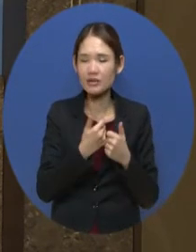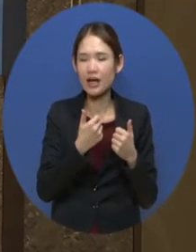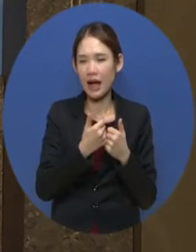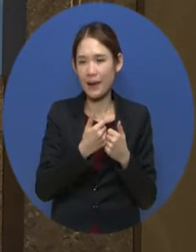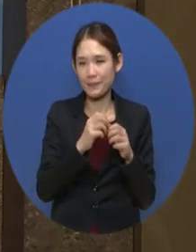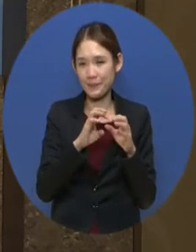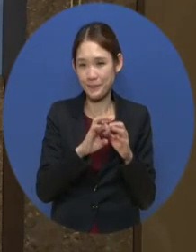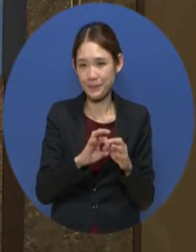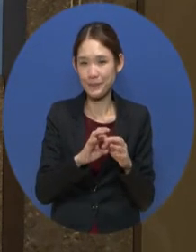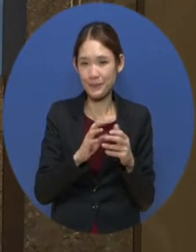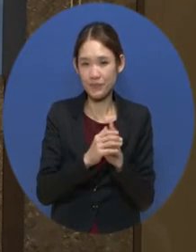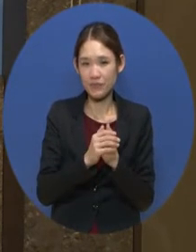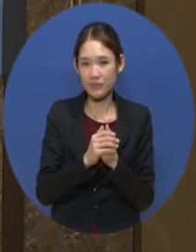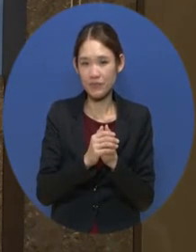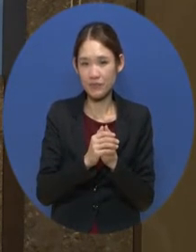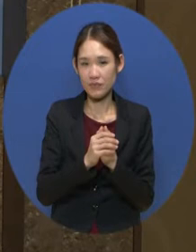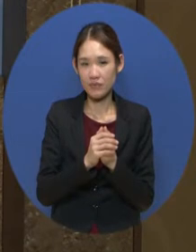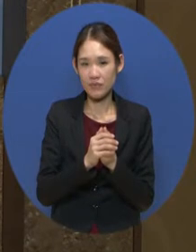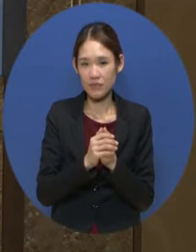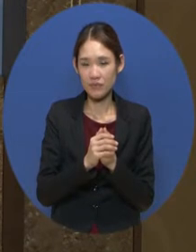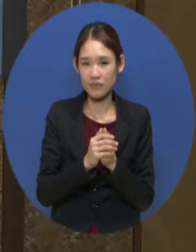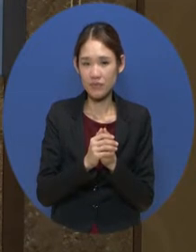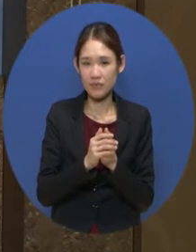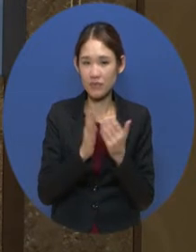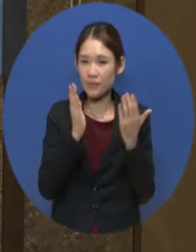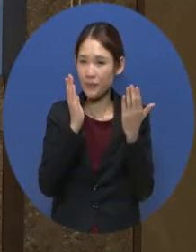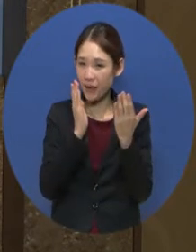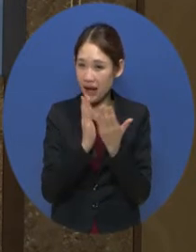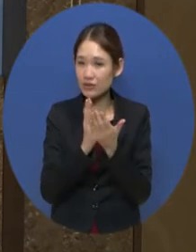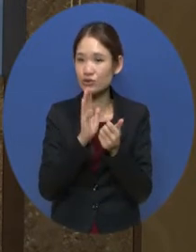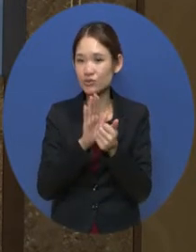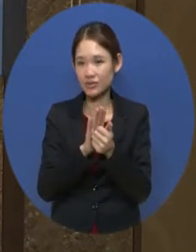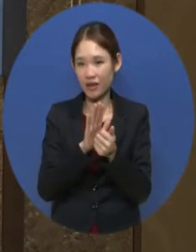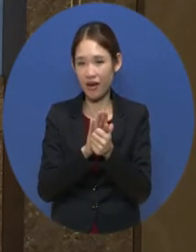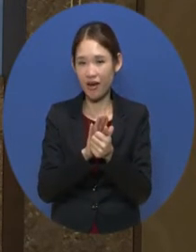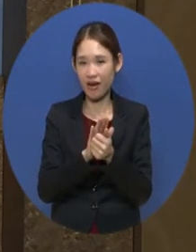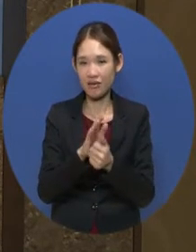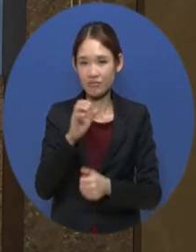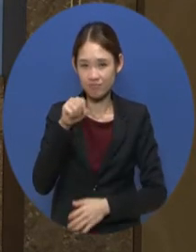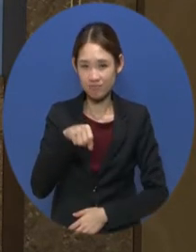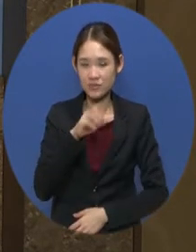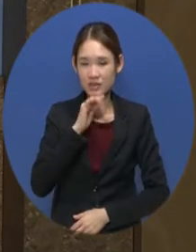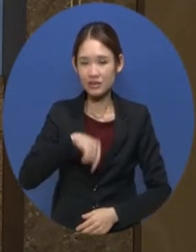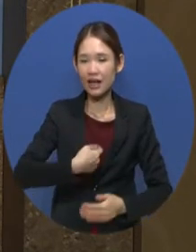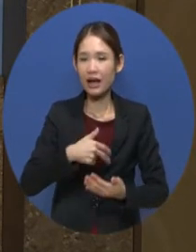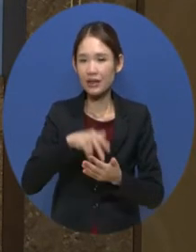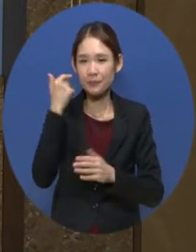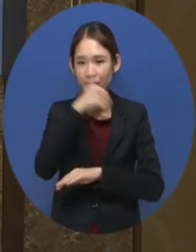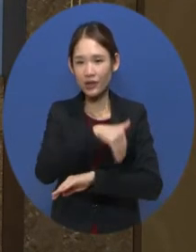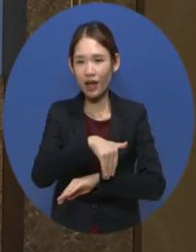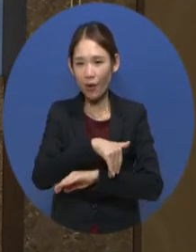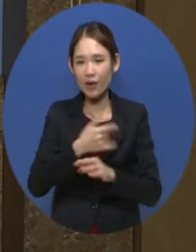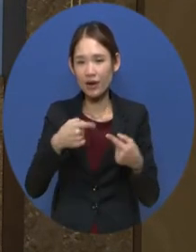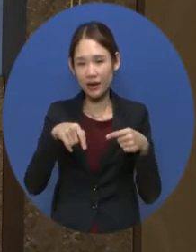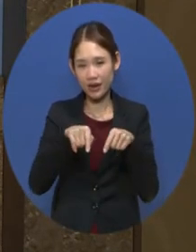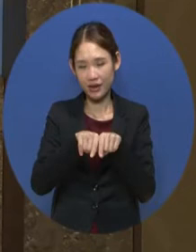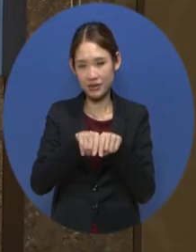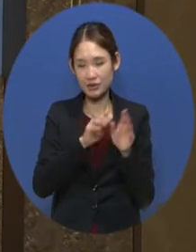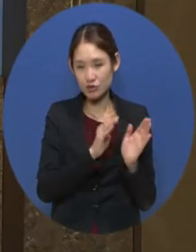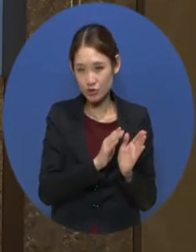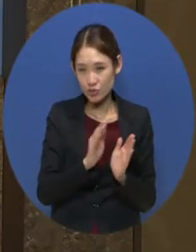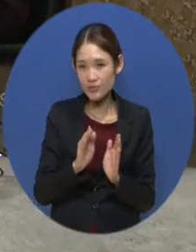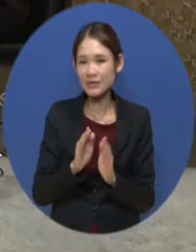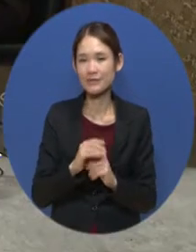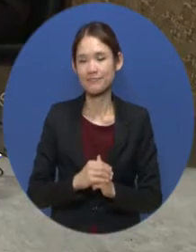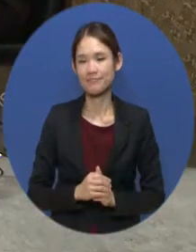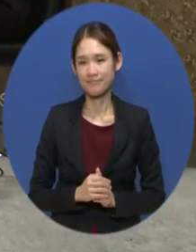그런 상담을 통해서 네. 이제 거의 맞춤 지원 그렇죠. 예, 자립 계획을 같이 준비한다고